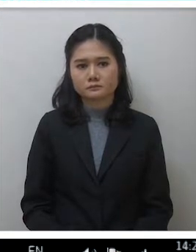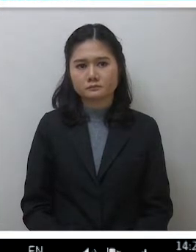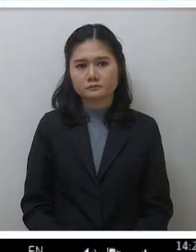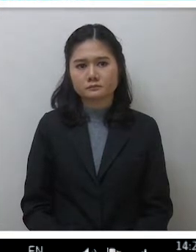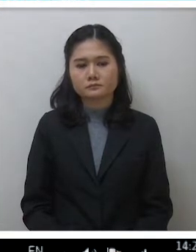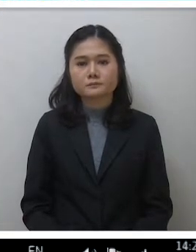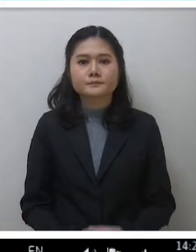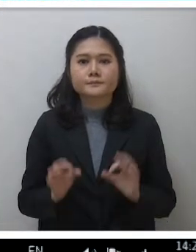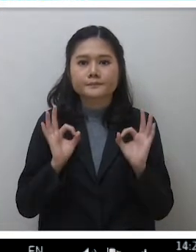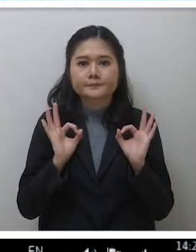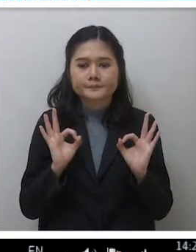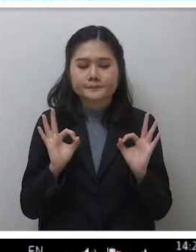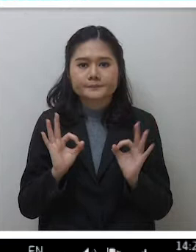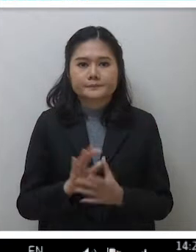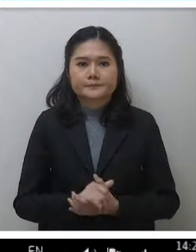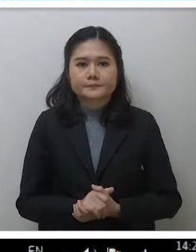โอเค